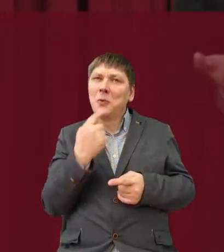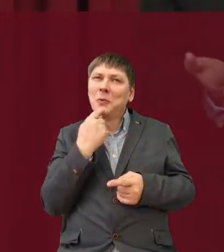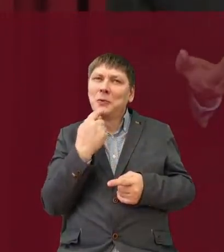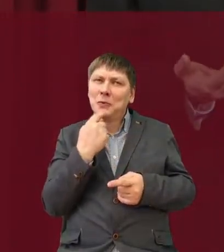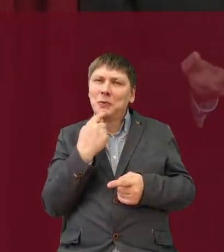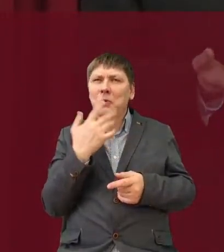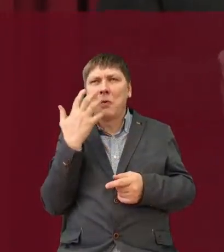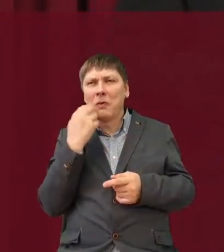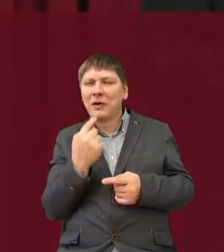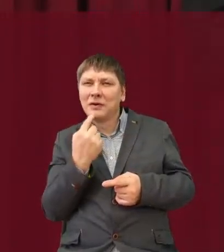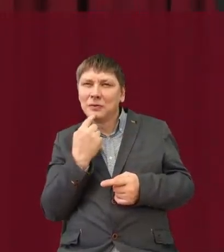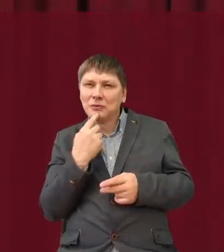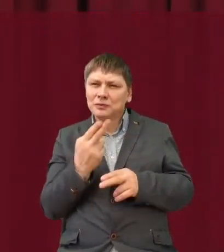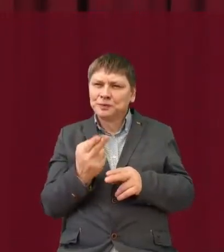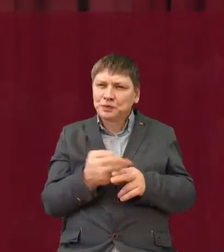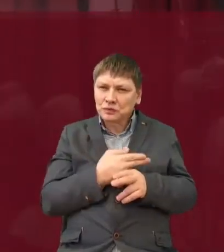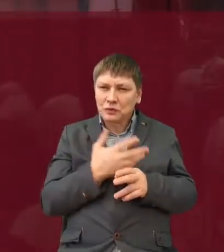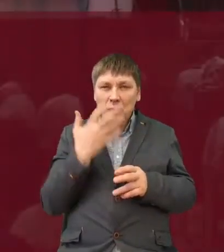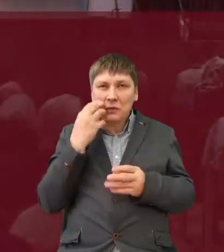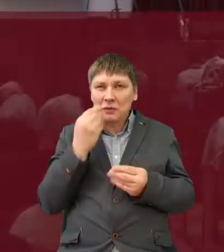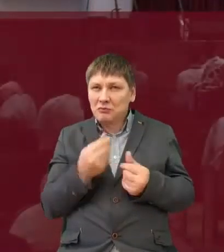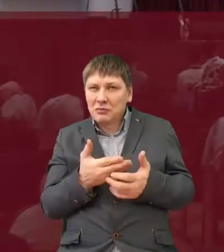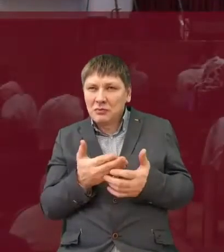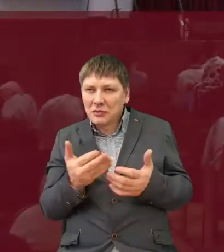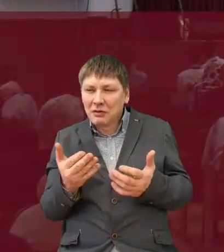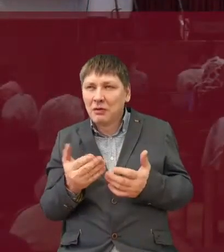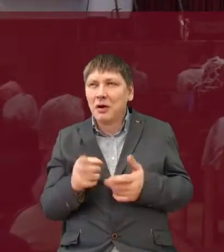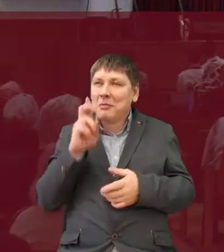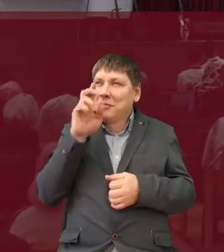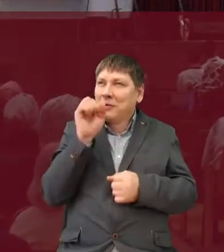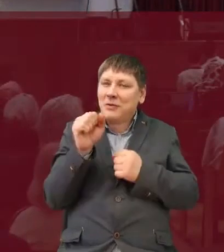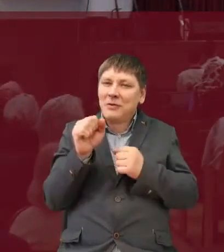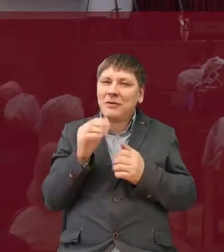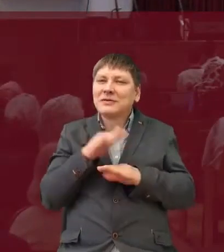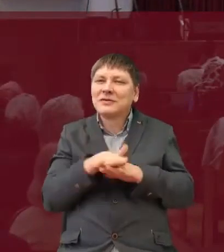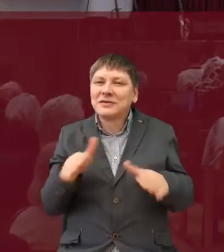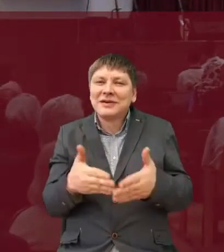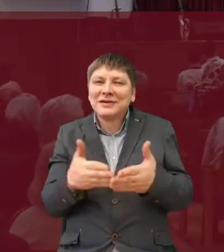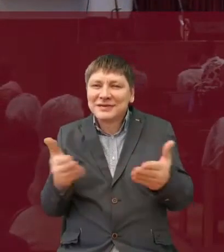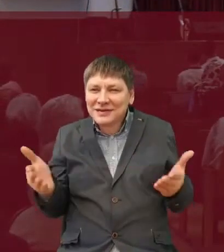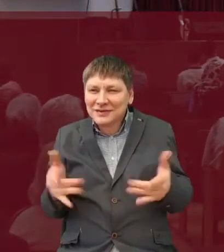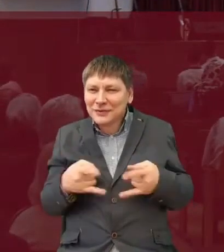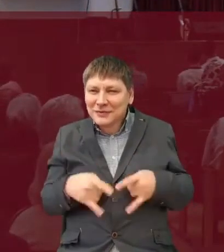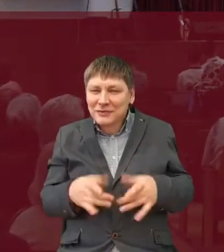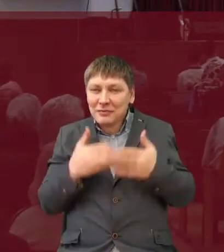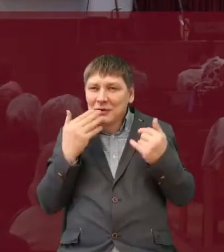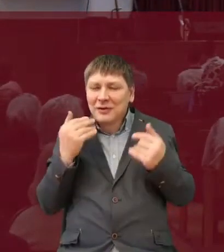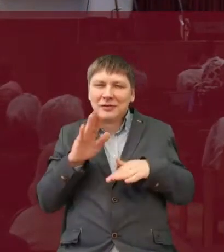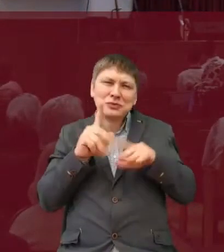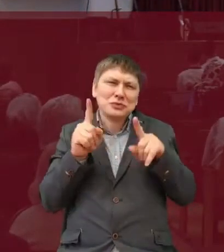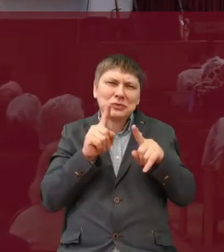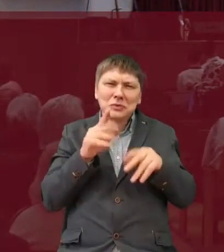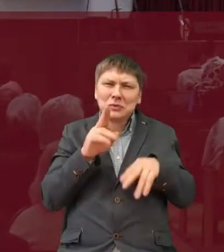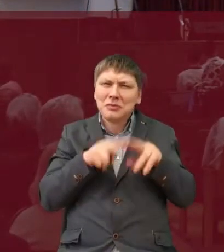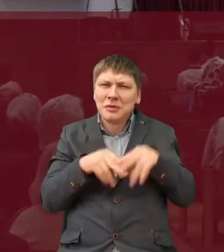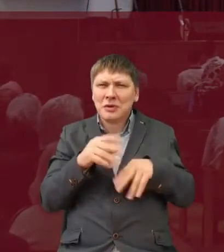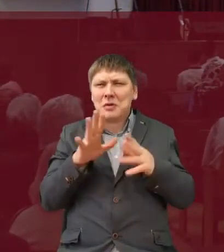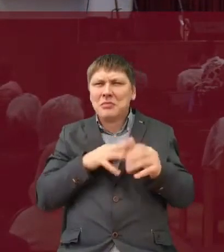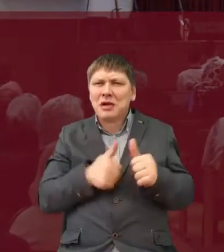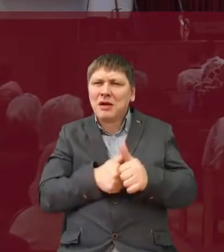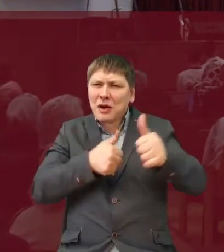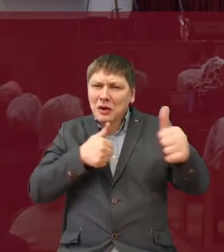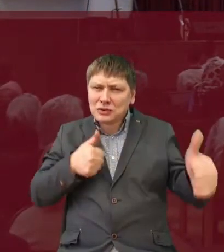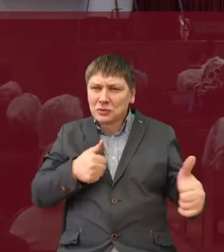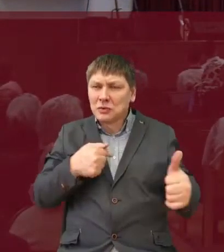трудности когда лишения когда нет финансов может быть когда нет детей когда неустройство когда разруха